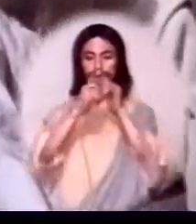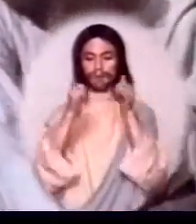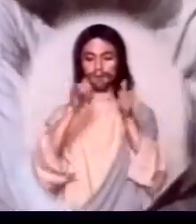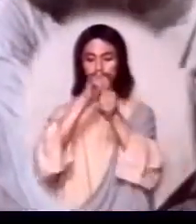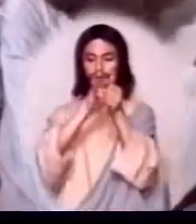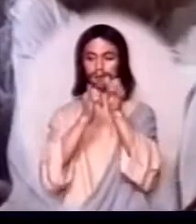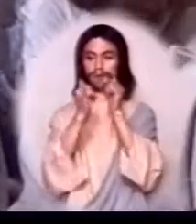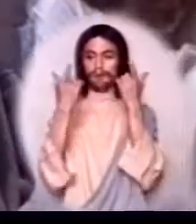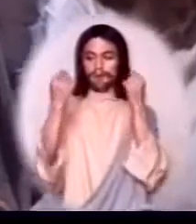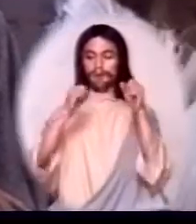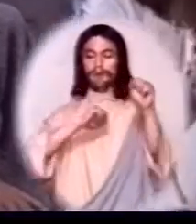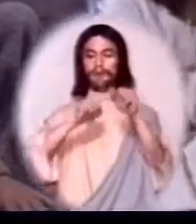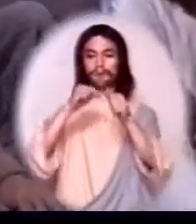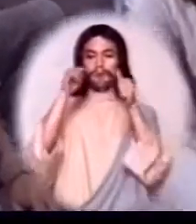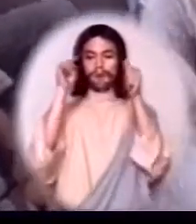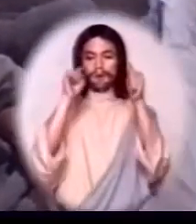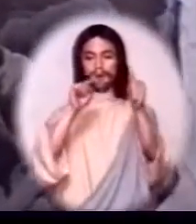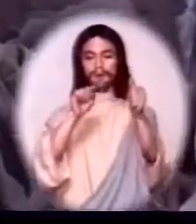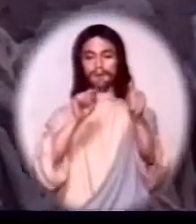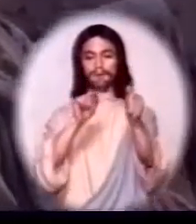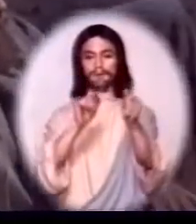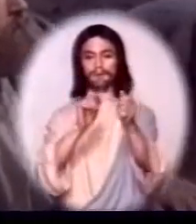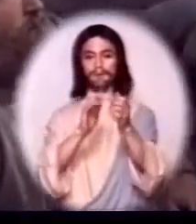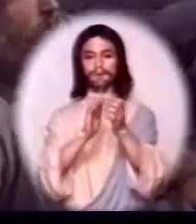지도자는 섬기는 자처럼 처신하라.